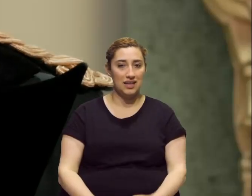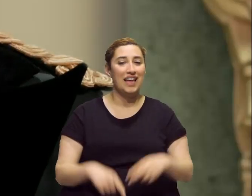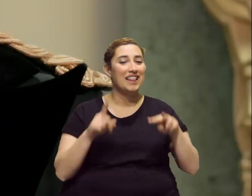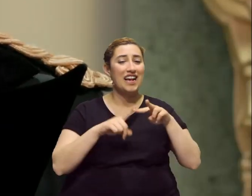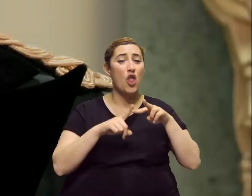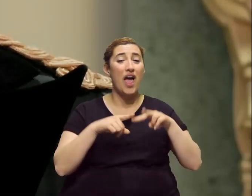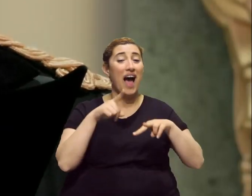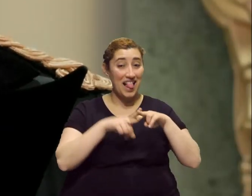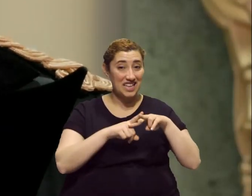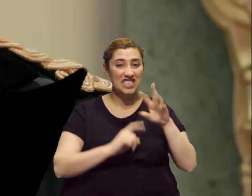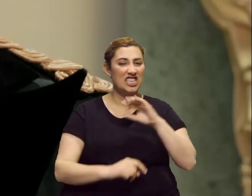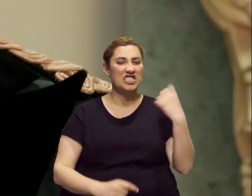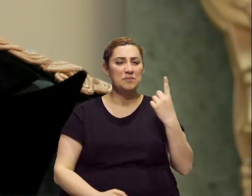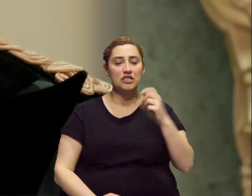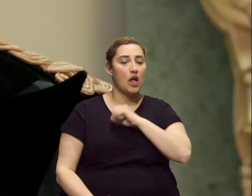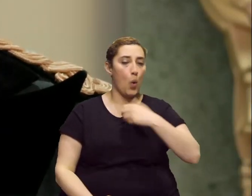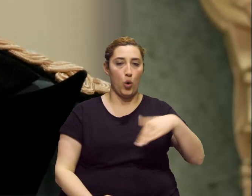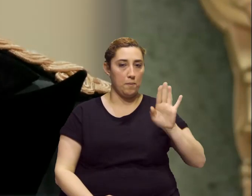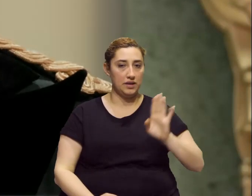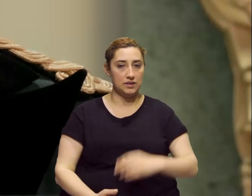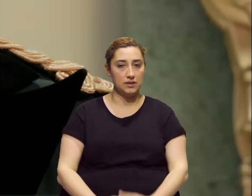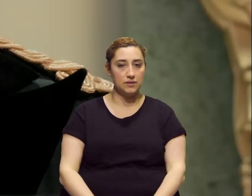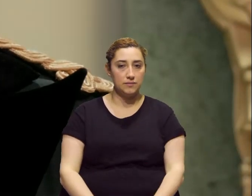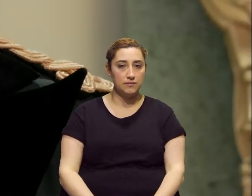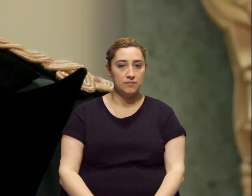Nikolay Alexander hiçbir şeyden korkmaz.